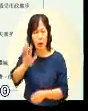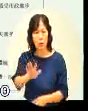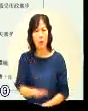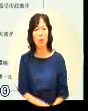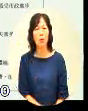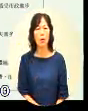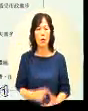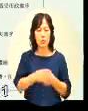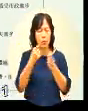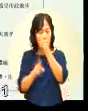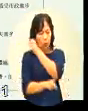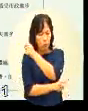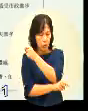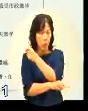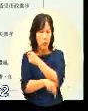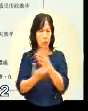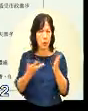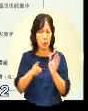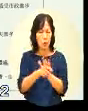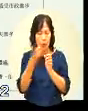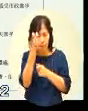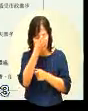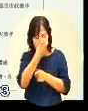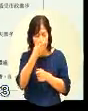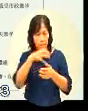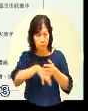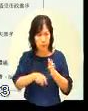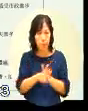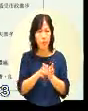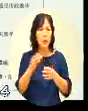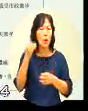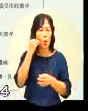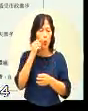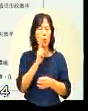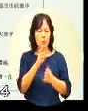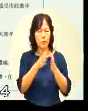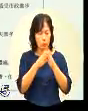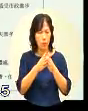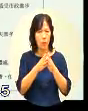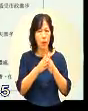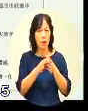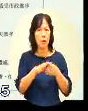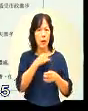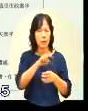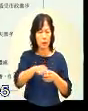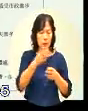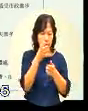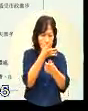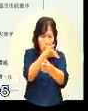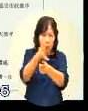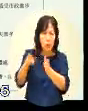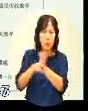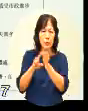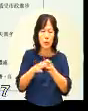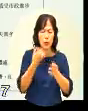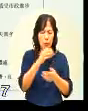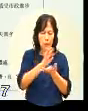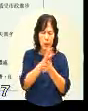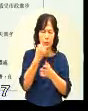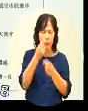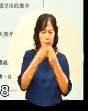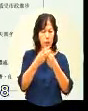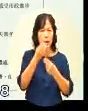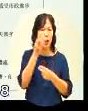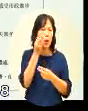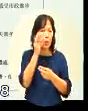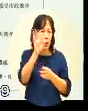我们在末端的这样的一个检讨里面，我觉得如果要讲的话，就是说我们在这个民调里面或许是比较客观的，我